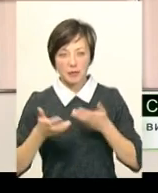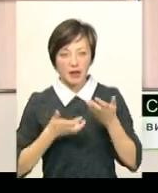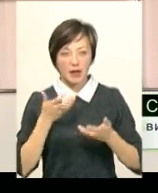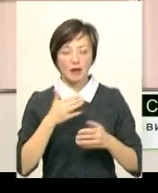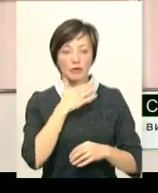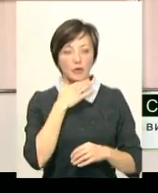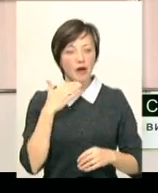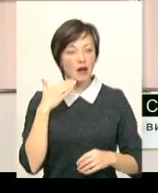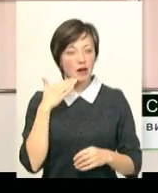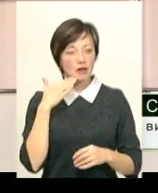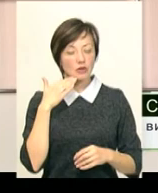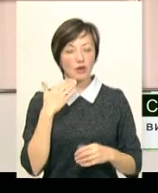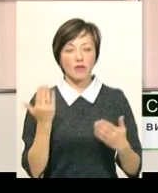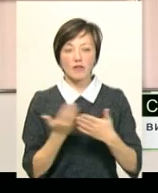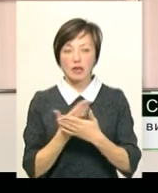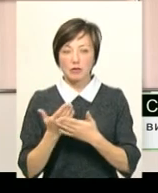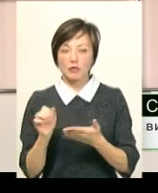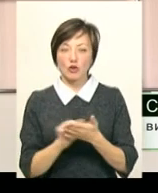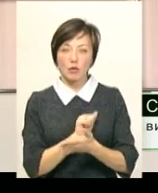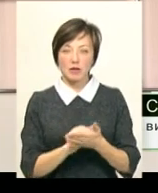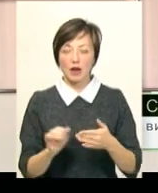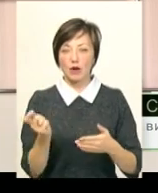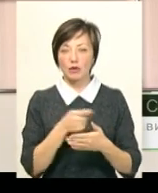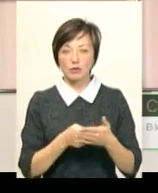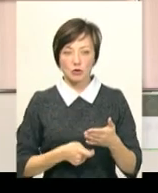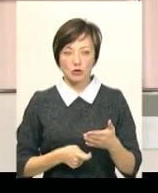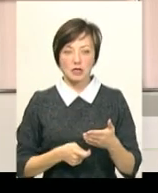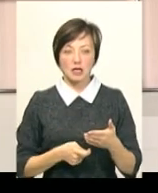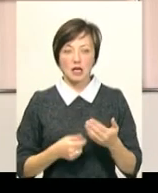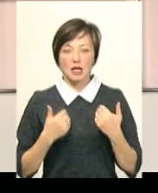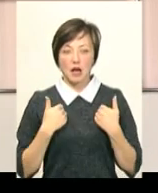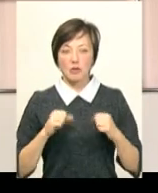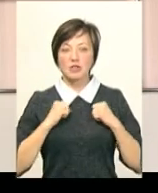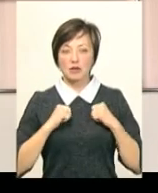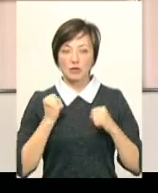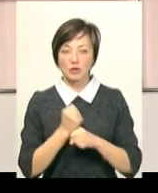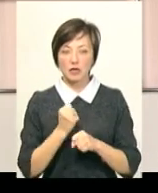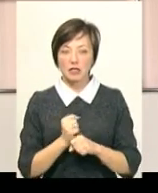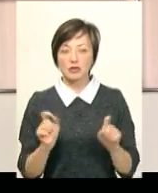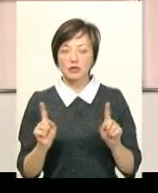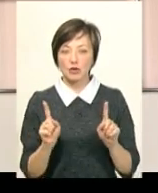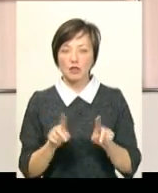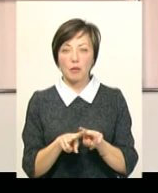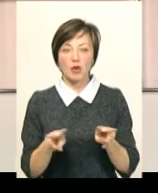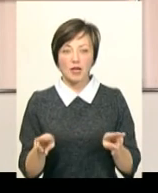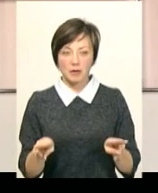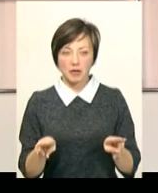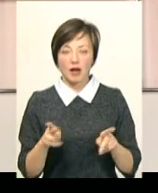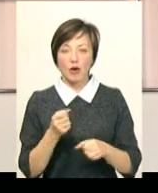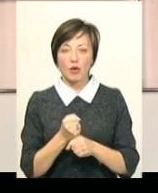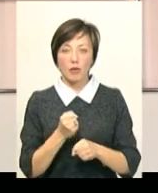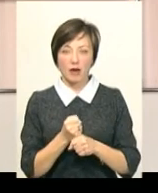переглянуто багато фільмів документальних і художніх, і я постараюся зробити щось подібне, як